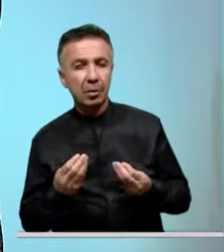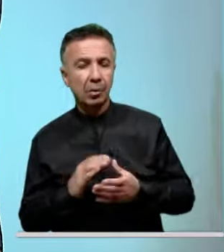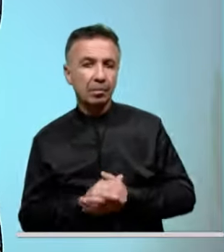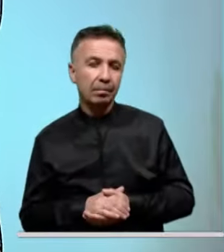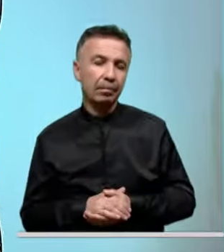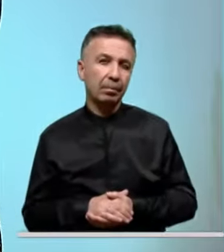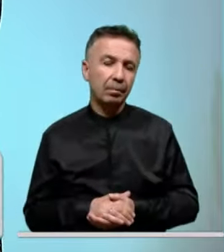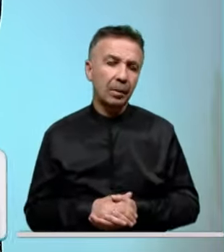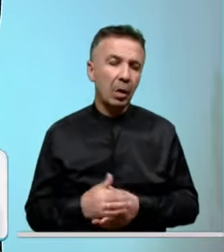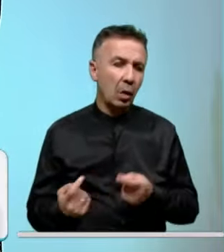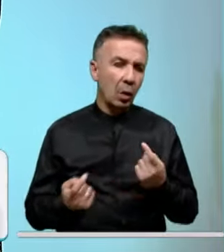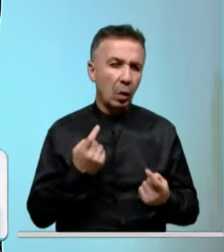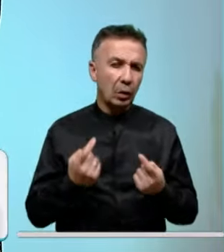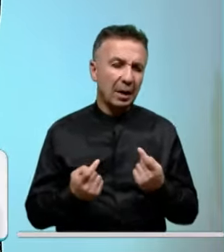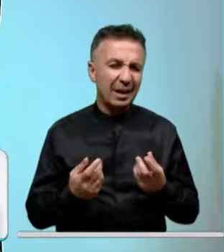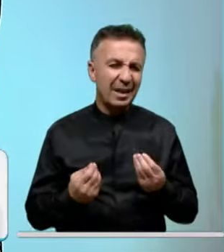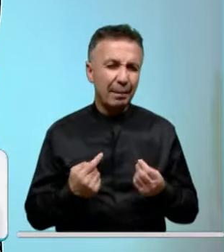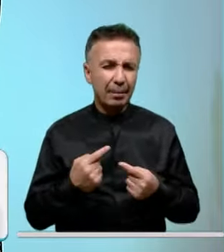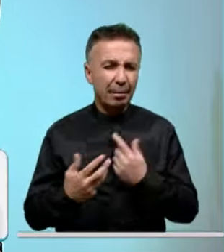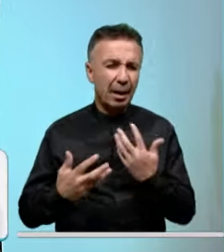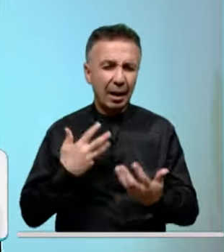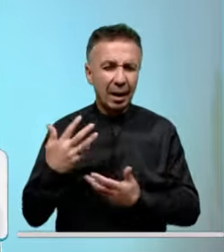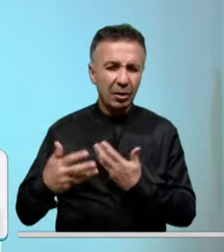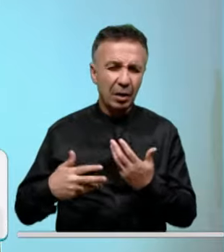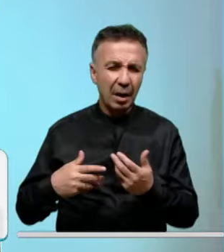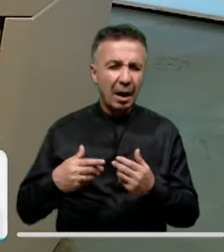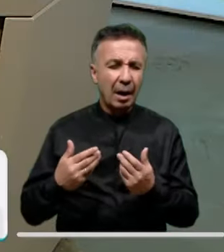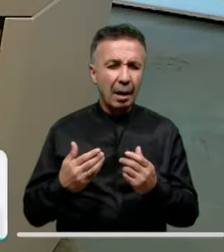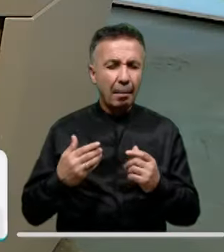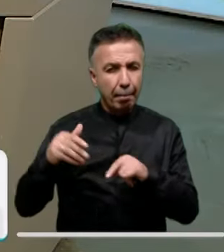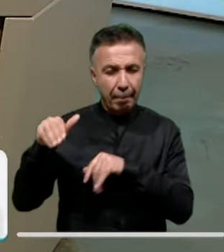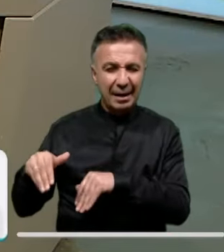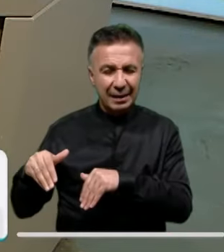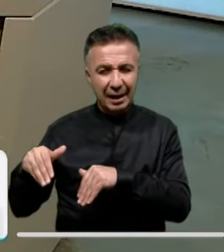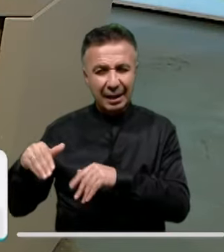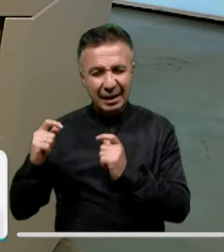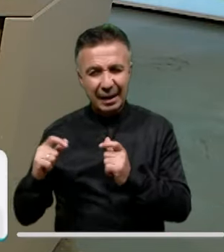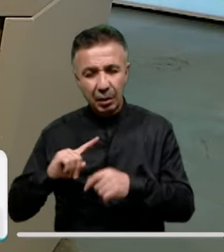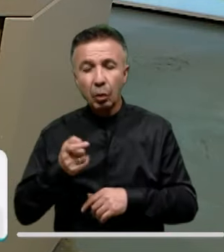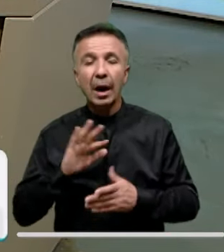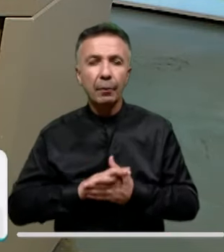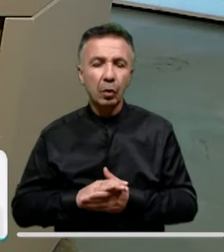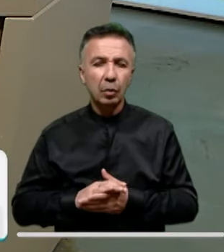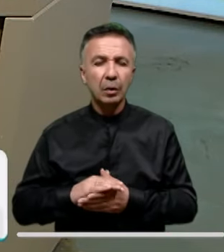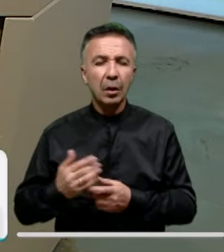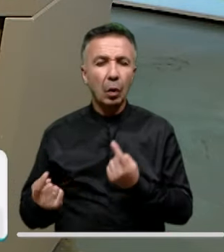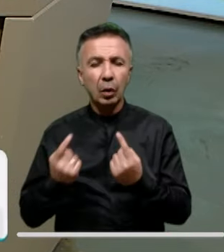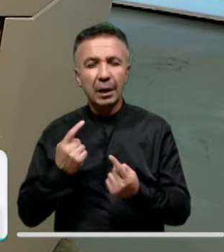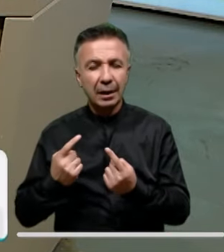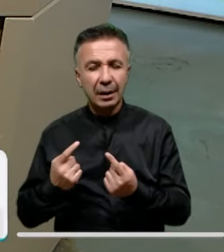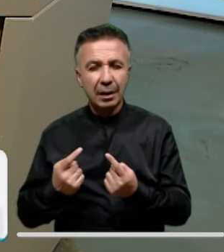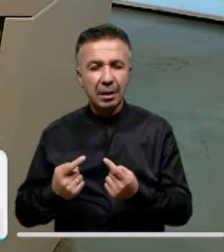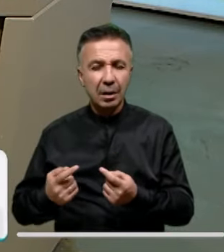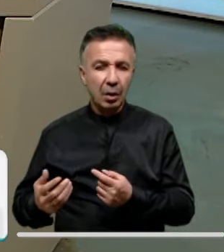bu otlar iyice birbirine karışıyor, mezar yerleri dahi belli olmayacak hale geliyor. Bunları biçsek, hatta ihtiyacı